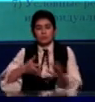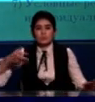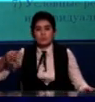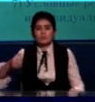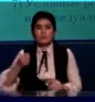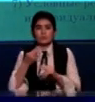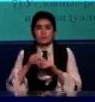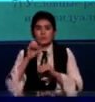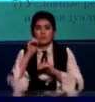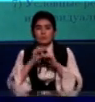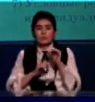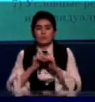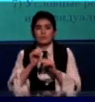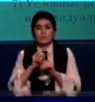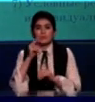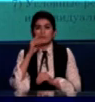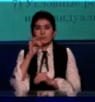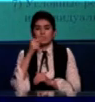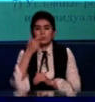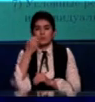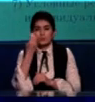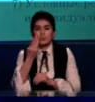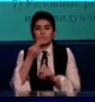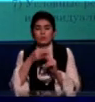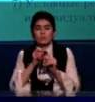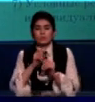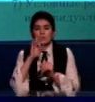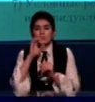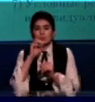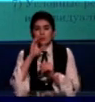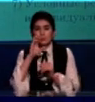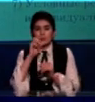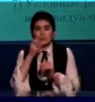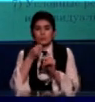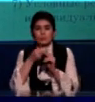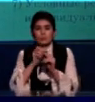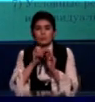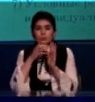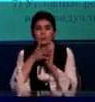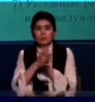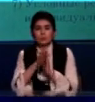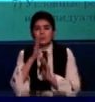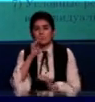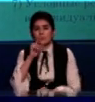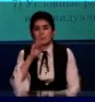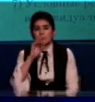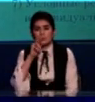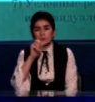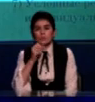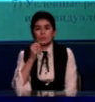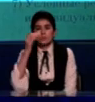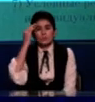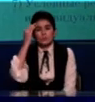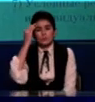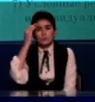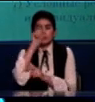руку. Рефлекторная дуга, что такое? Состоит из рецептора, центростремительного волокна,